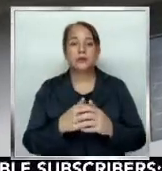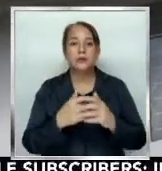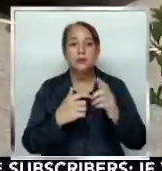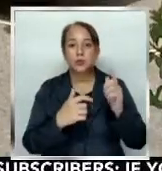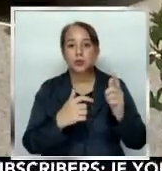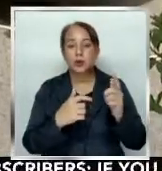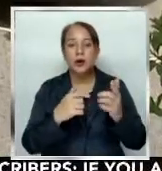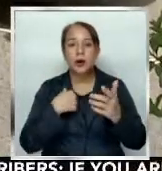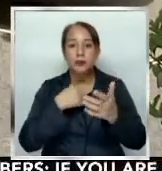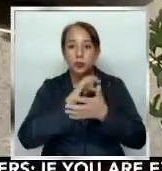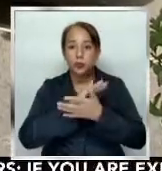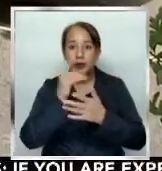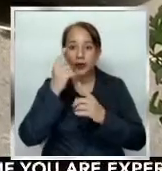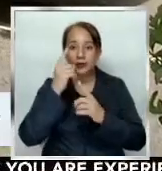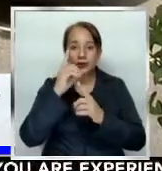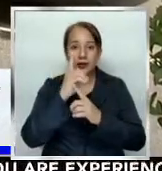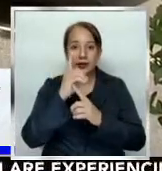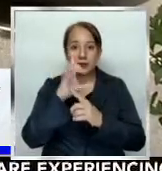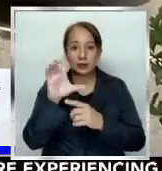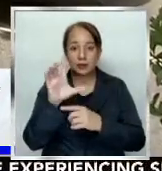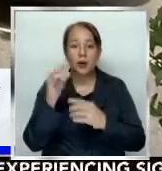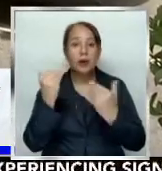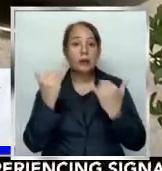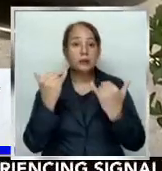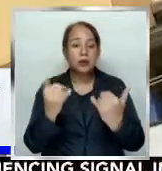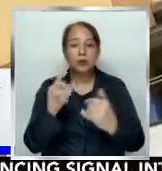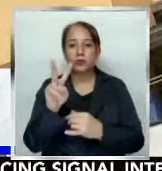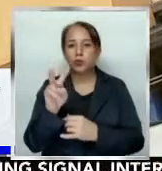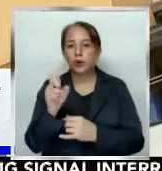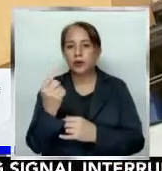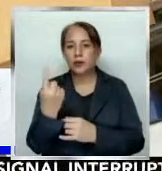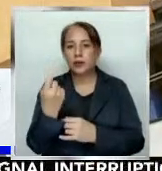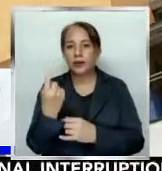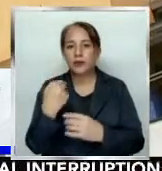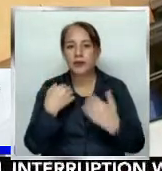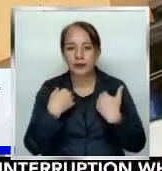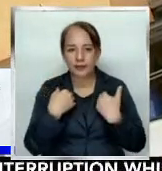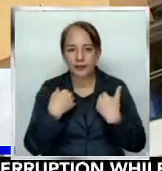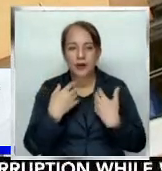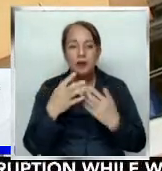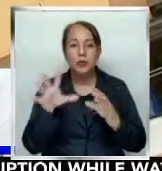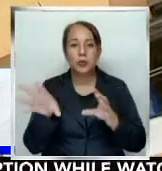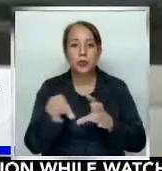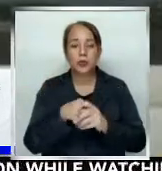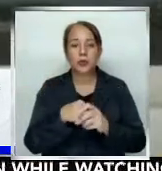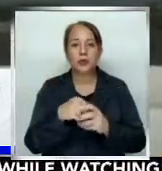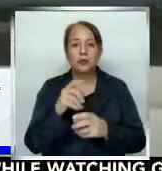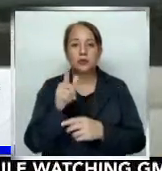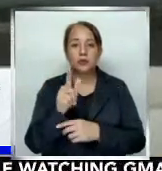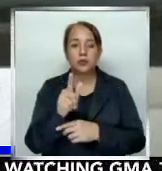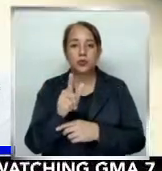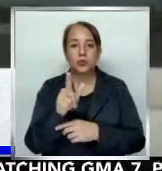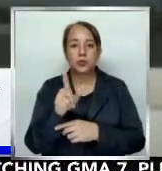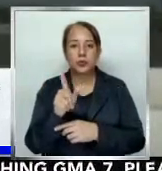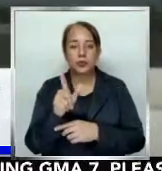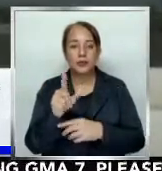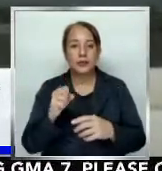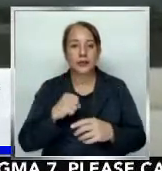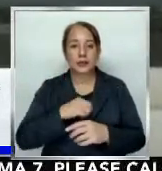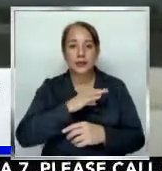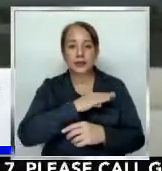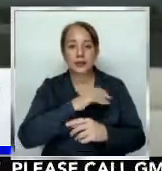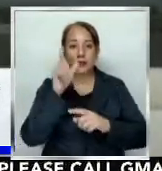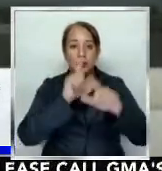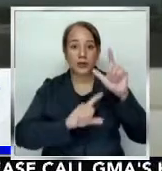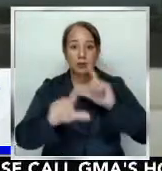Disyembre. Ngayon, 211 na ang kaso doon. Kasama dito ang 21 sa 30 staff ng kanilang laboratorio.